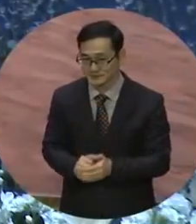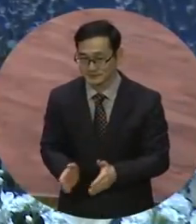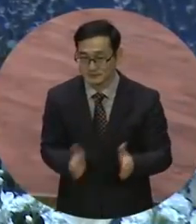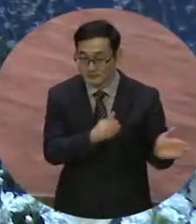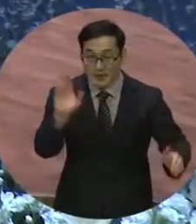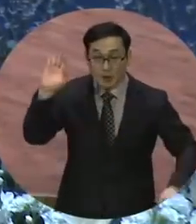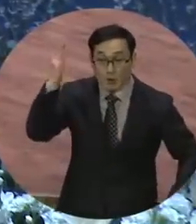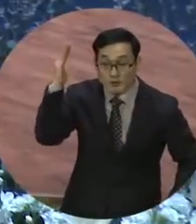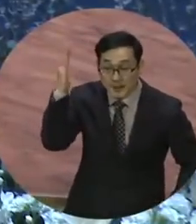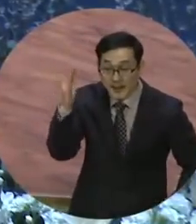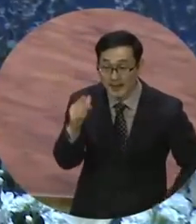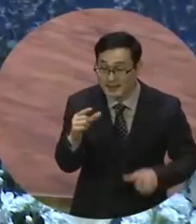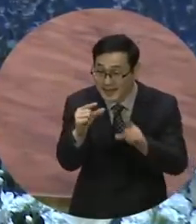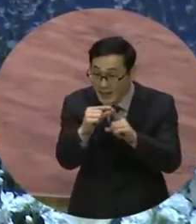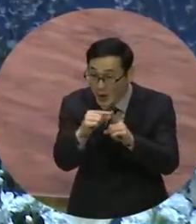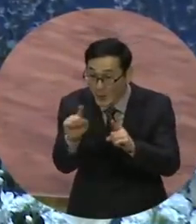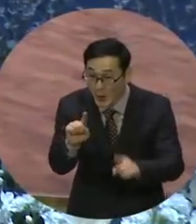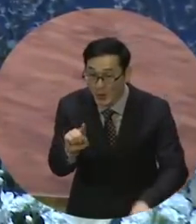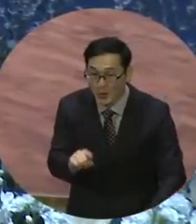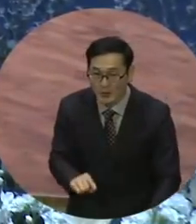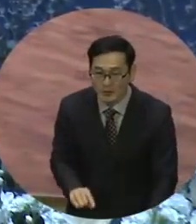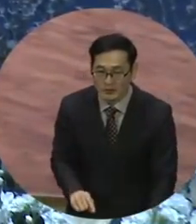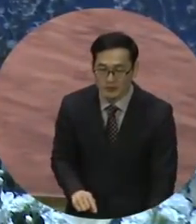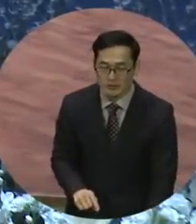뭐냐? 무난이스트.